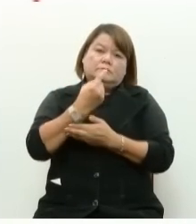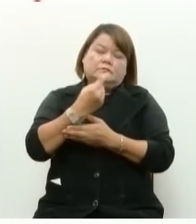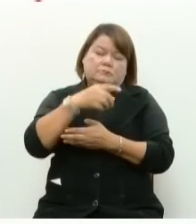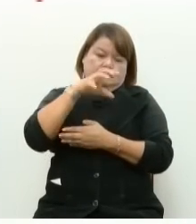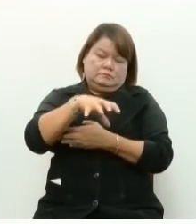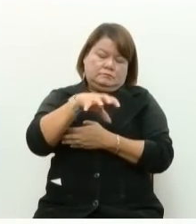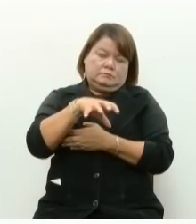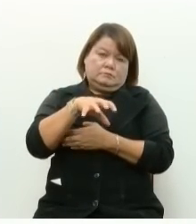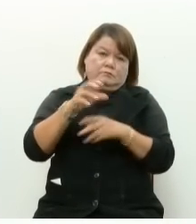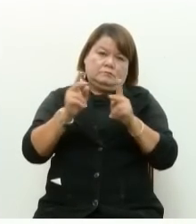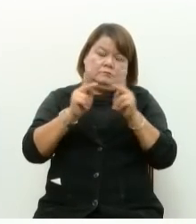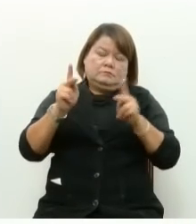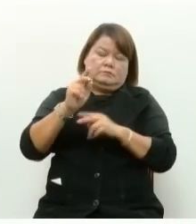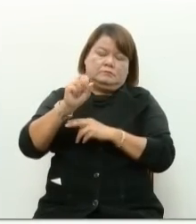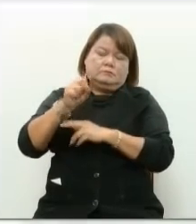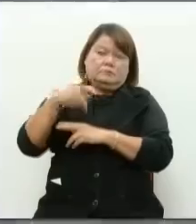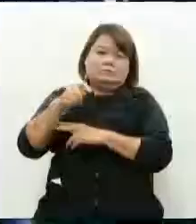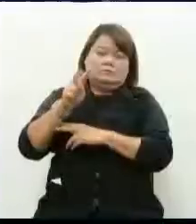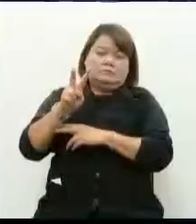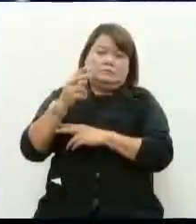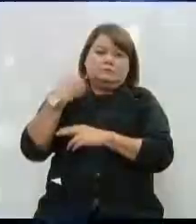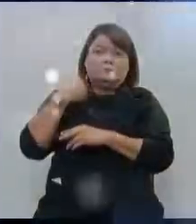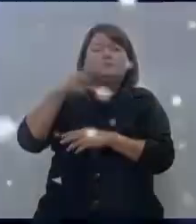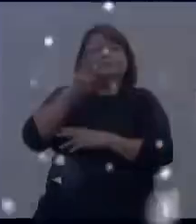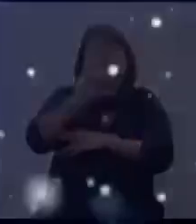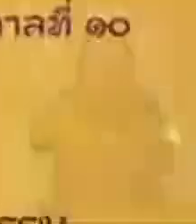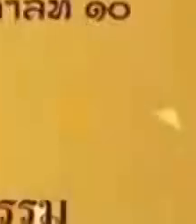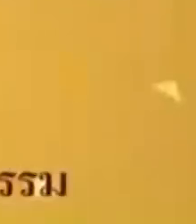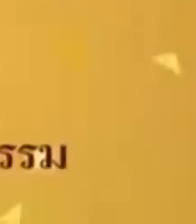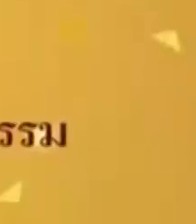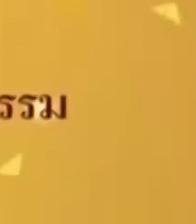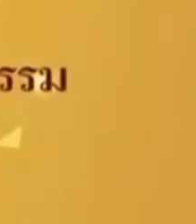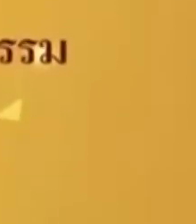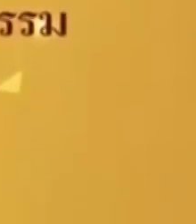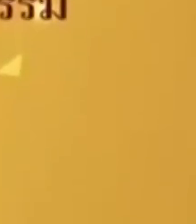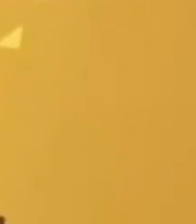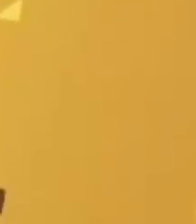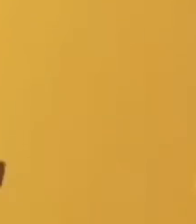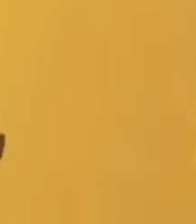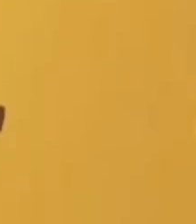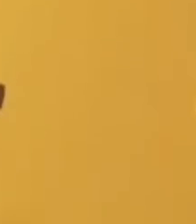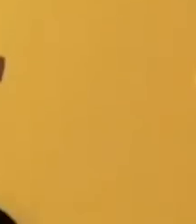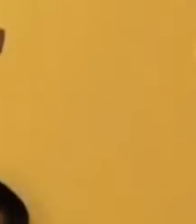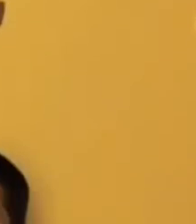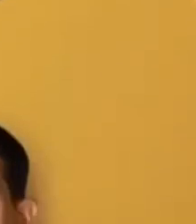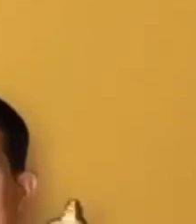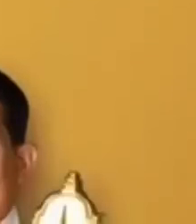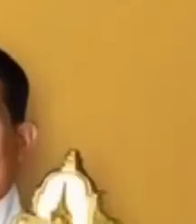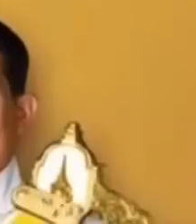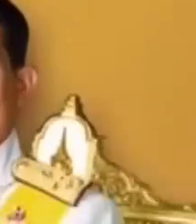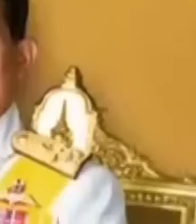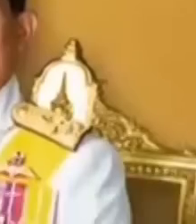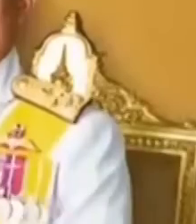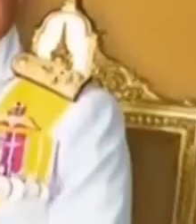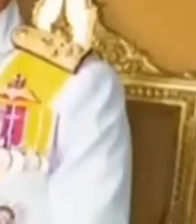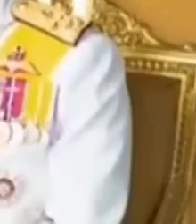านคณะกรรมการการศึกษาขั้นพื้นฐาน M. Nestor โรงเรียนนำพระบรมราโชบายด้านการศึกษาของ